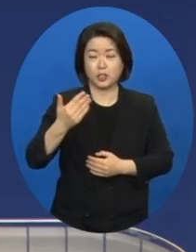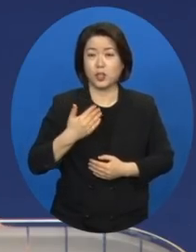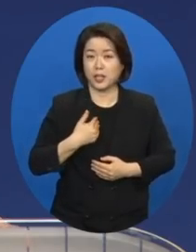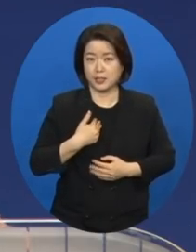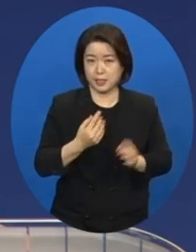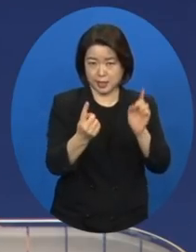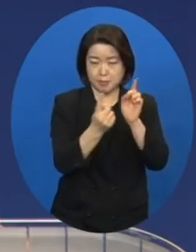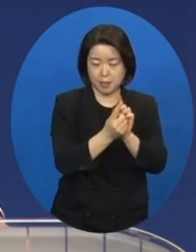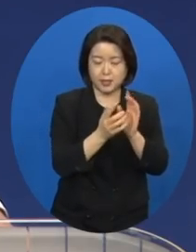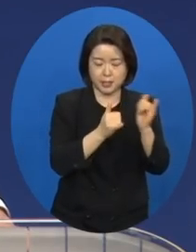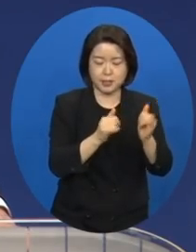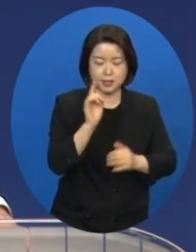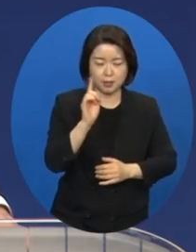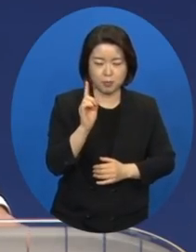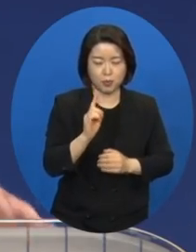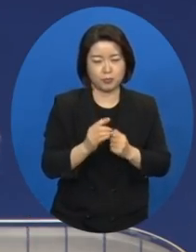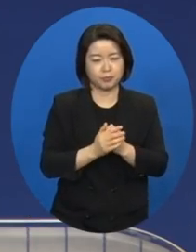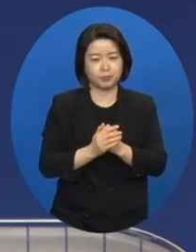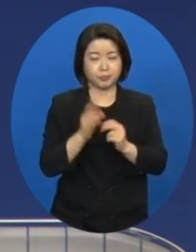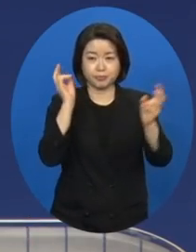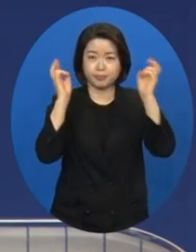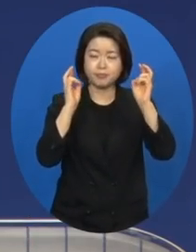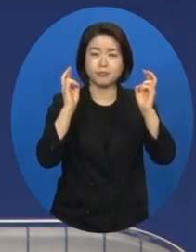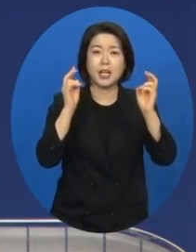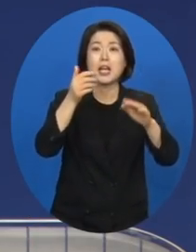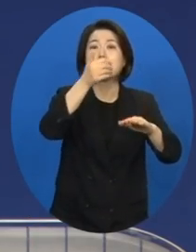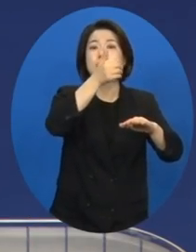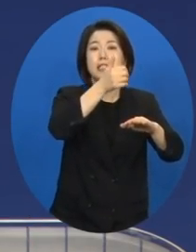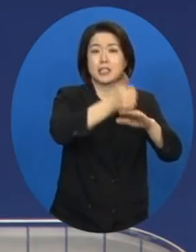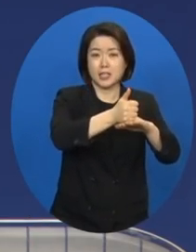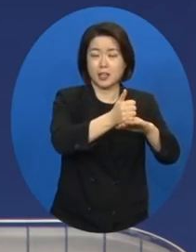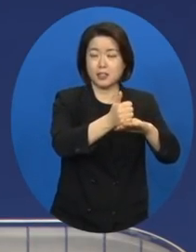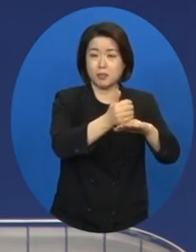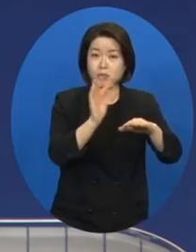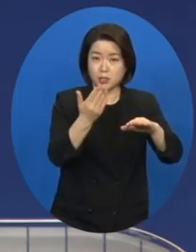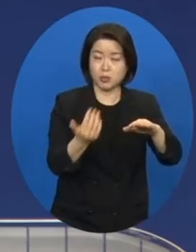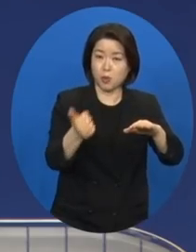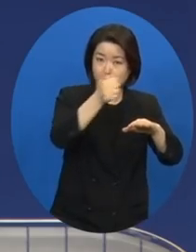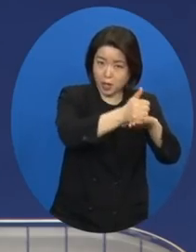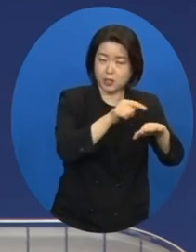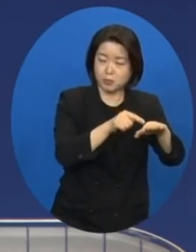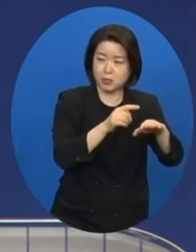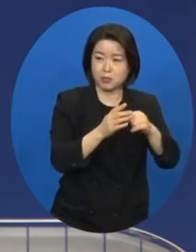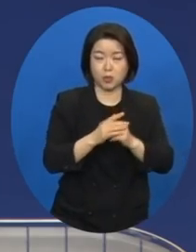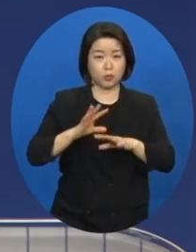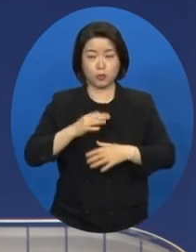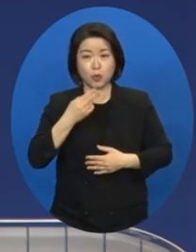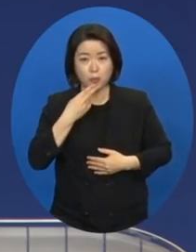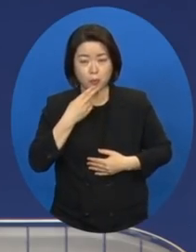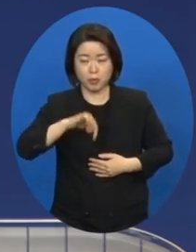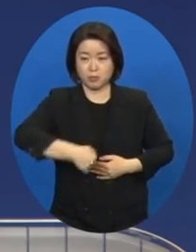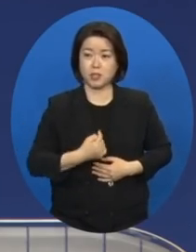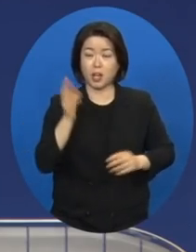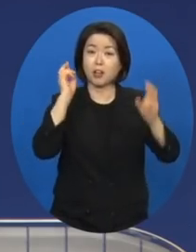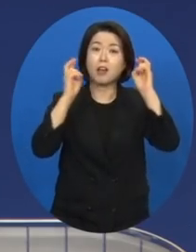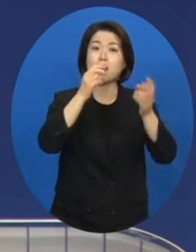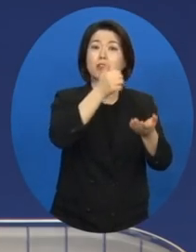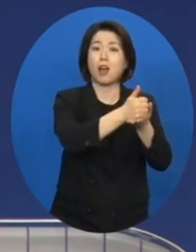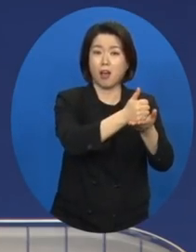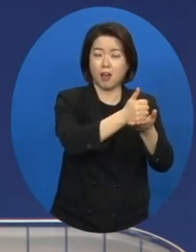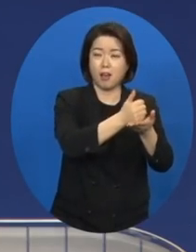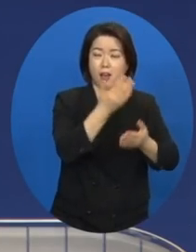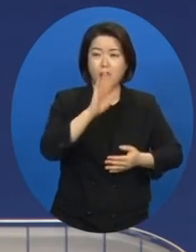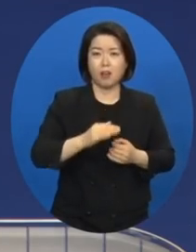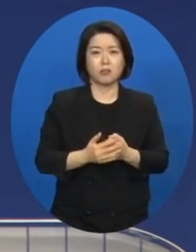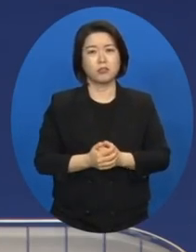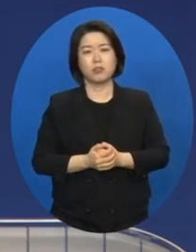회사의 사장님이 되셨어요. 여러분 생각하시기 좋을 것 같죠? 두려움이 없을 것 같죠? 자기가 사장이니까요. 그런데 그분이 그런 얘기를